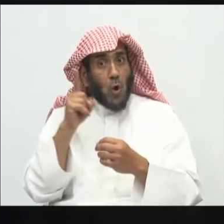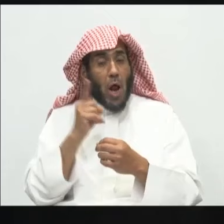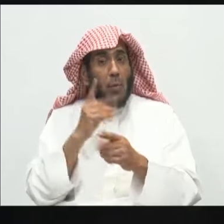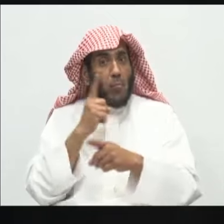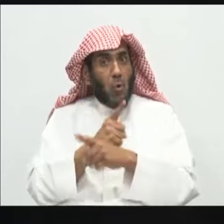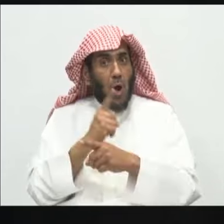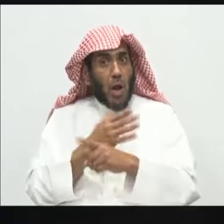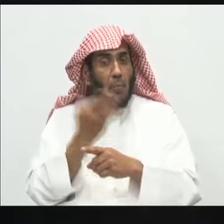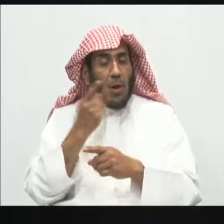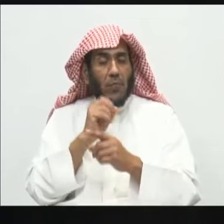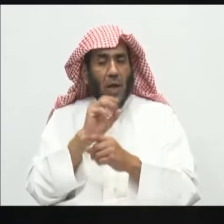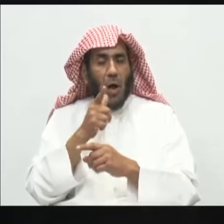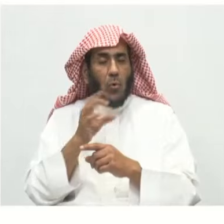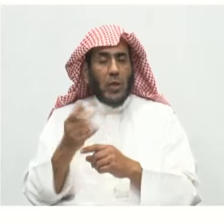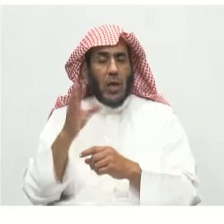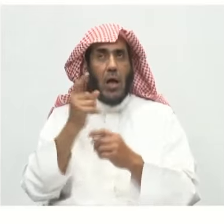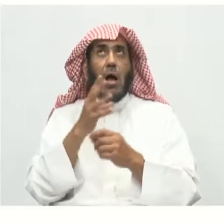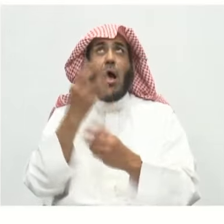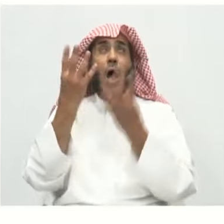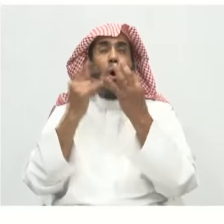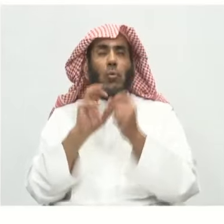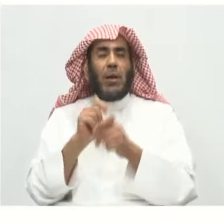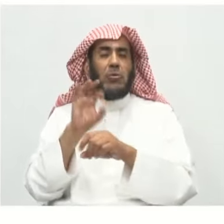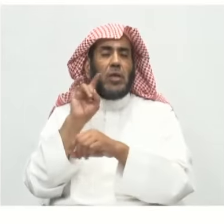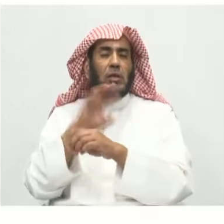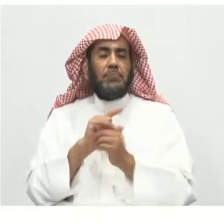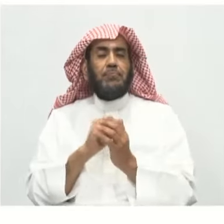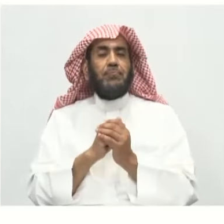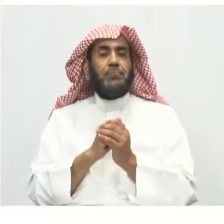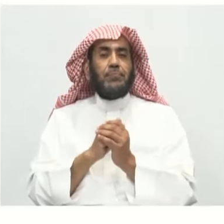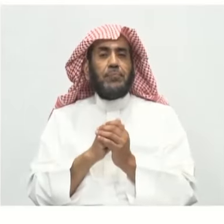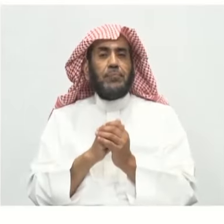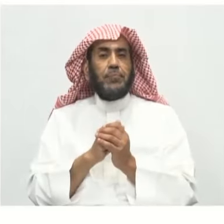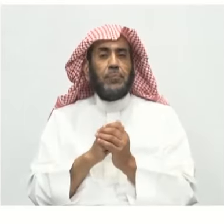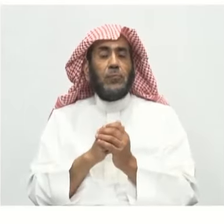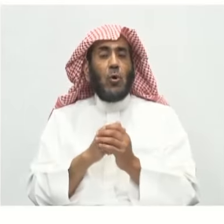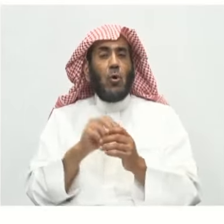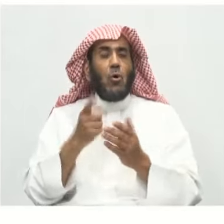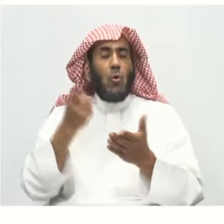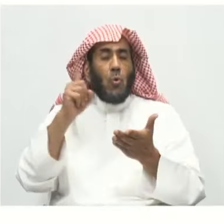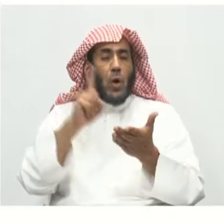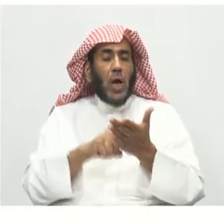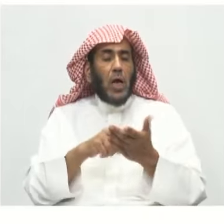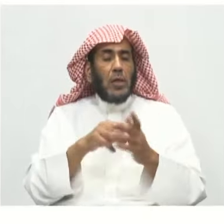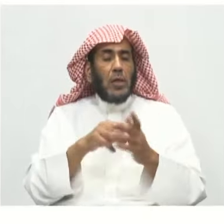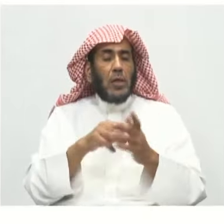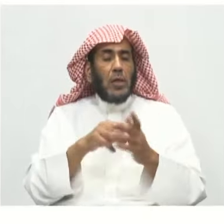الدرس في قوله تعالى اعوذ بالله من الشيطان الرجيم ولقد اتينا لقمان الحكمه ان